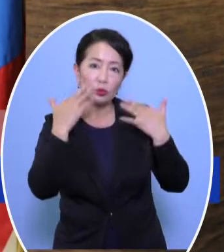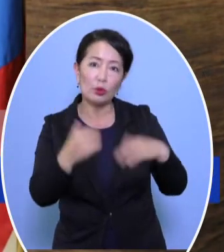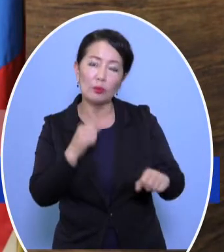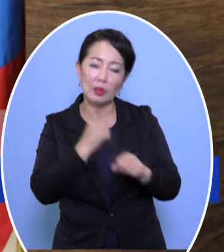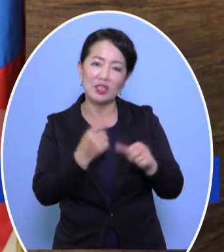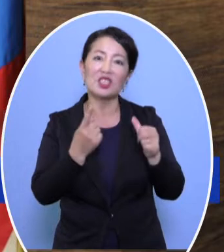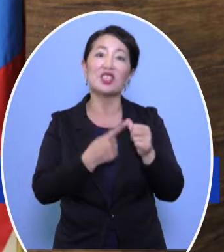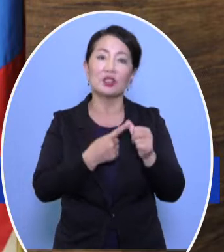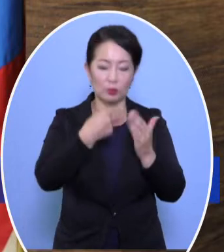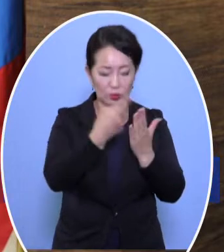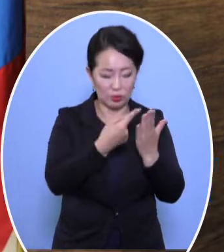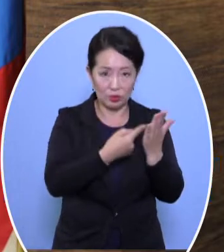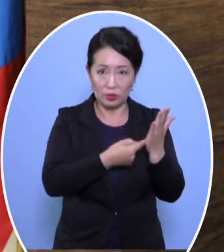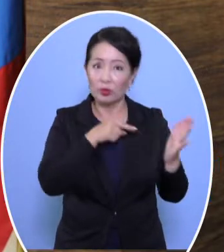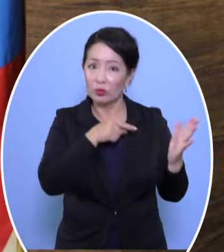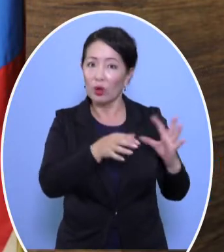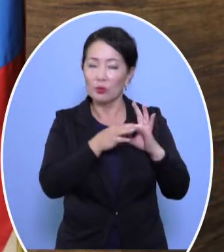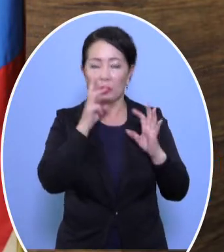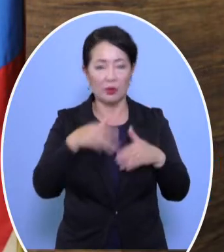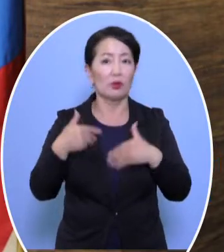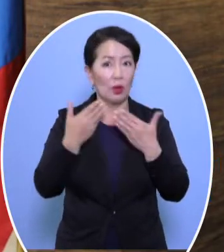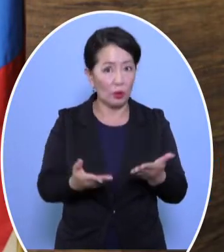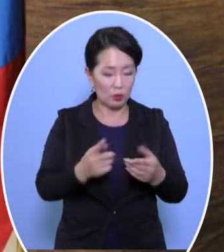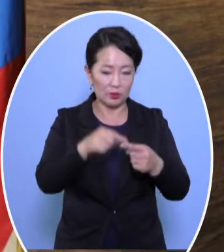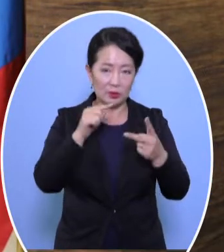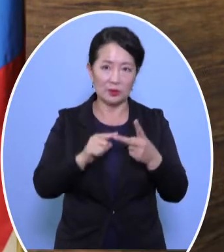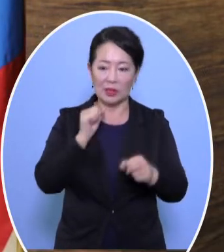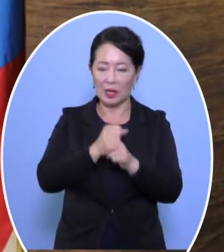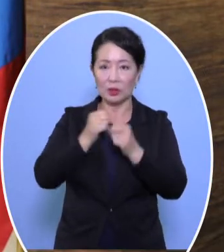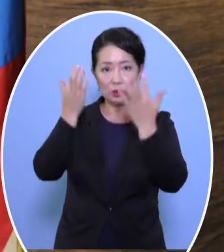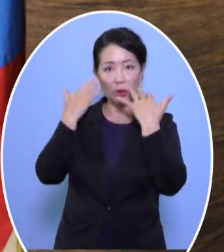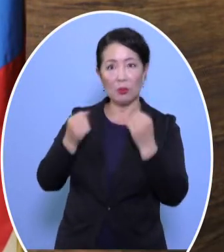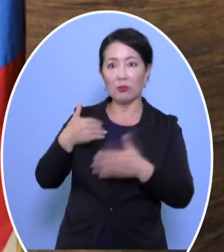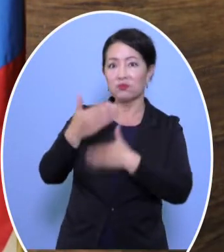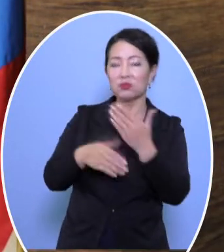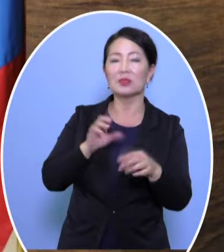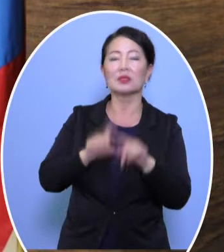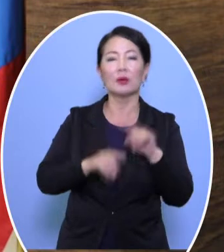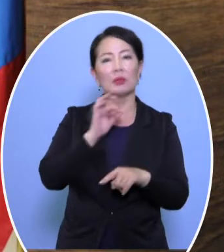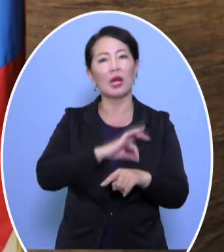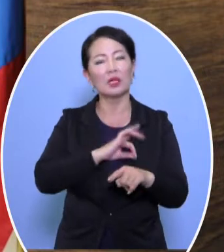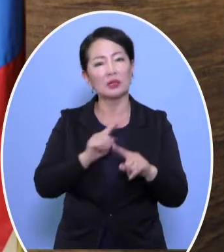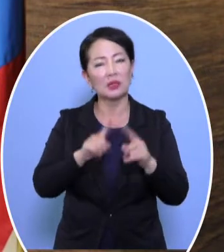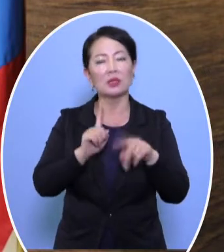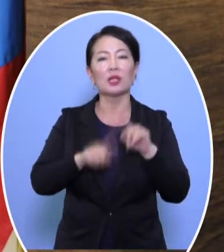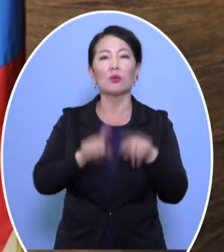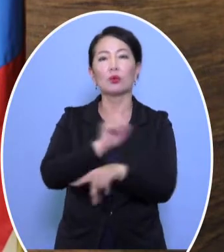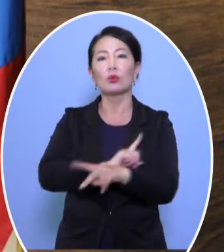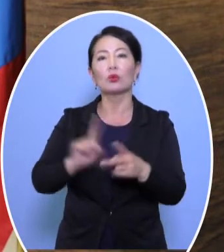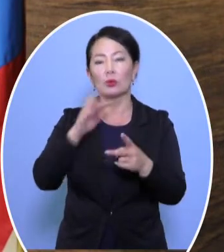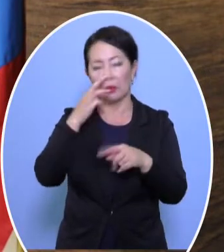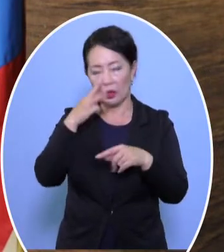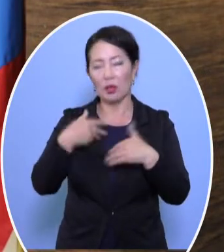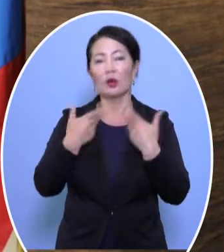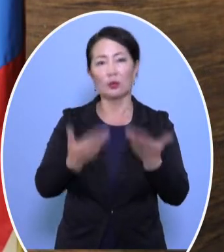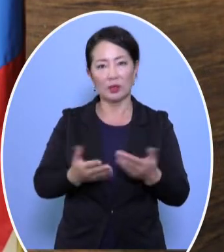байгуулсан одоо бүртгэлийн ажиллагаатай холбоотой мэдээллийг хүрэхээс гадна за энэ хүн ажлыг зохион байгуулснараа ямар ашиглалтал үр дүн